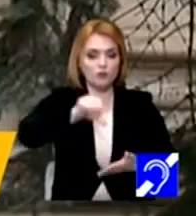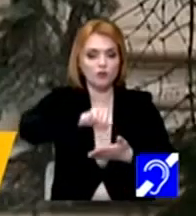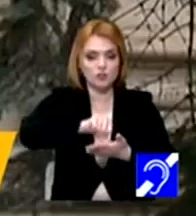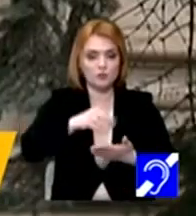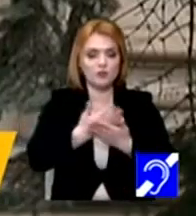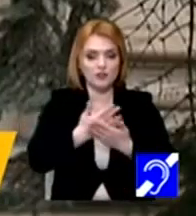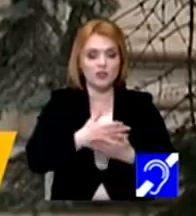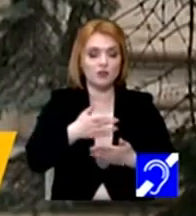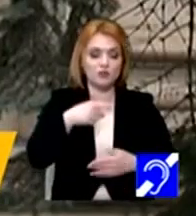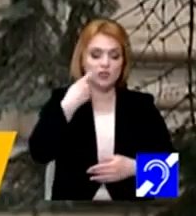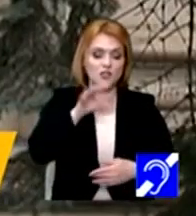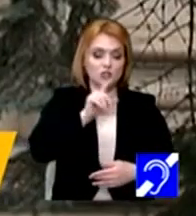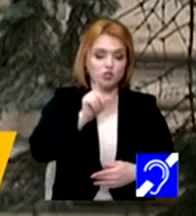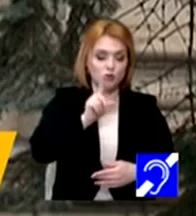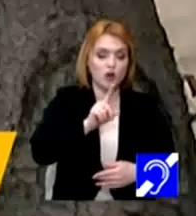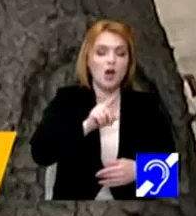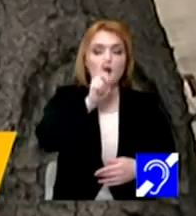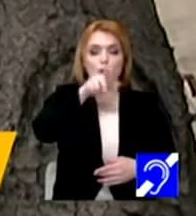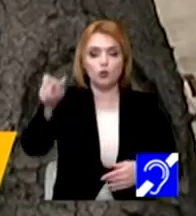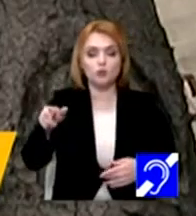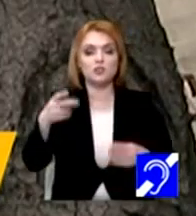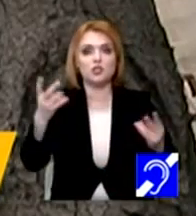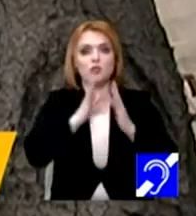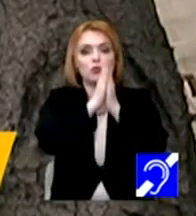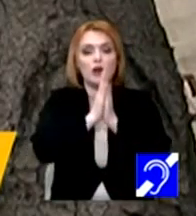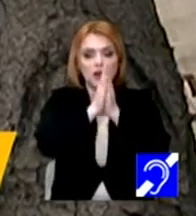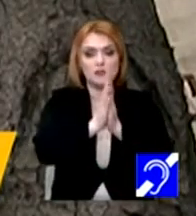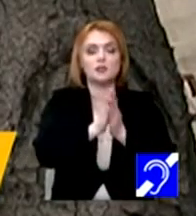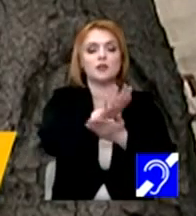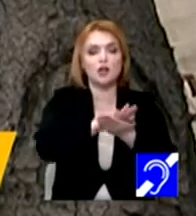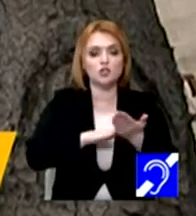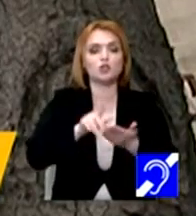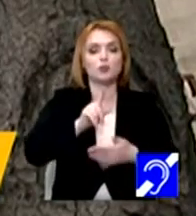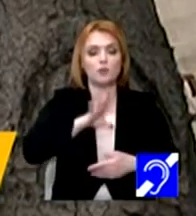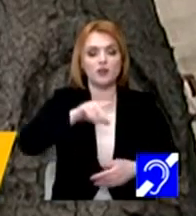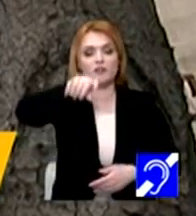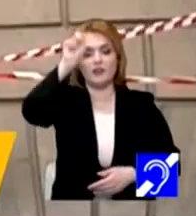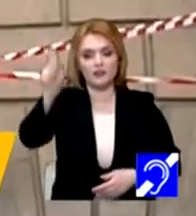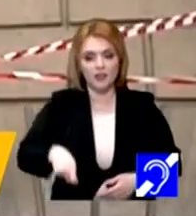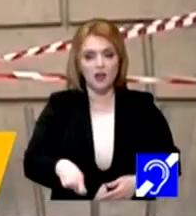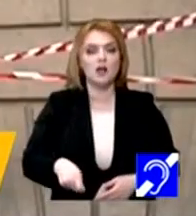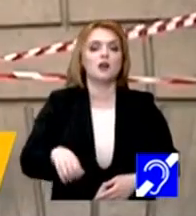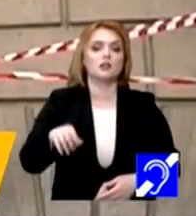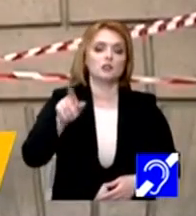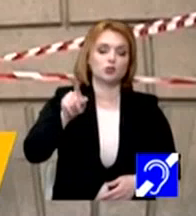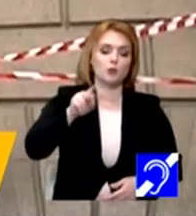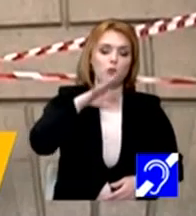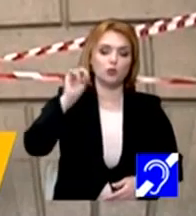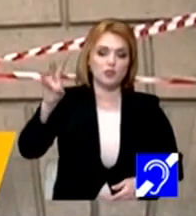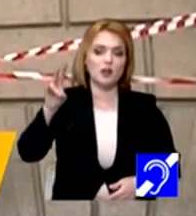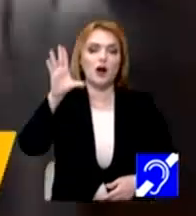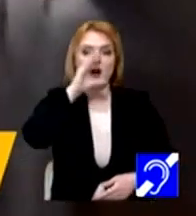să se roage pentru continuarea războiului și pentru victoria Rusiei lui Putin, împotriva globalismului